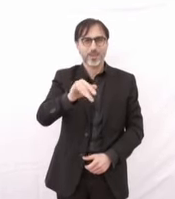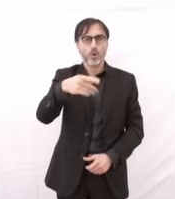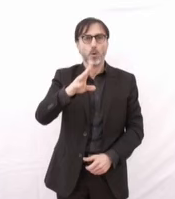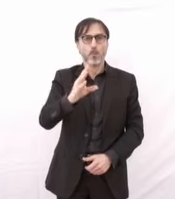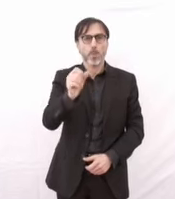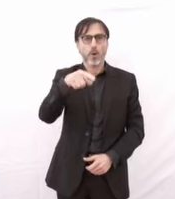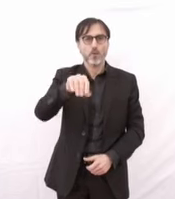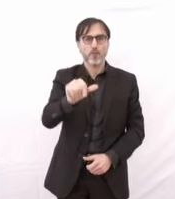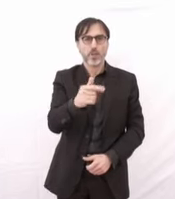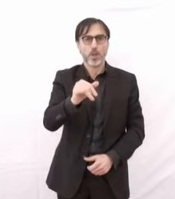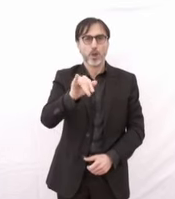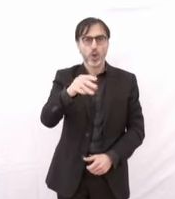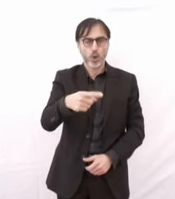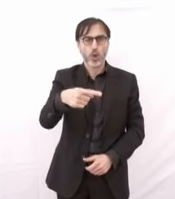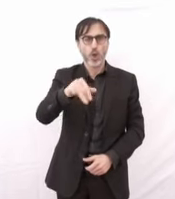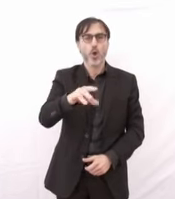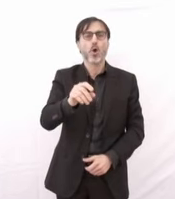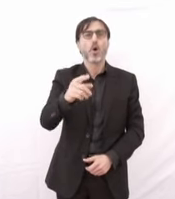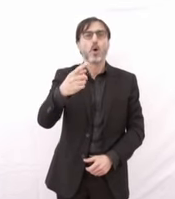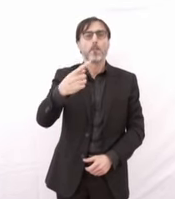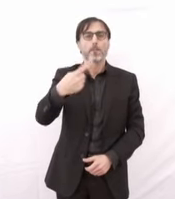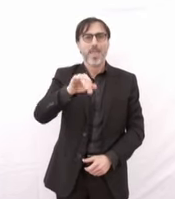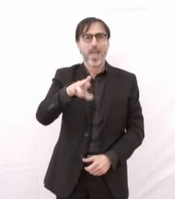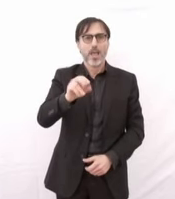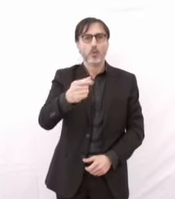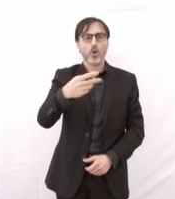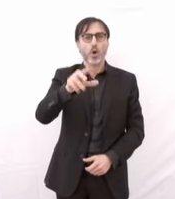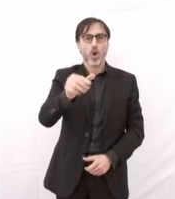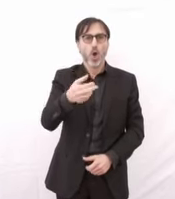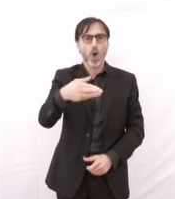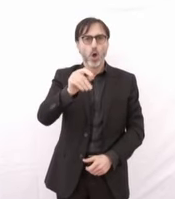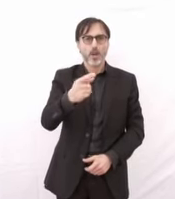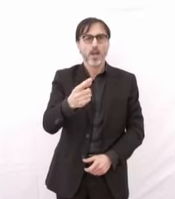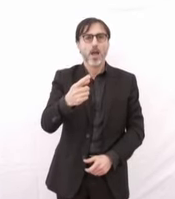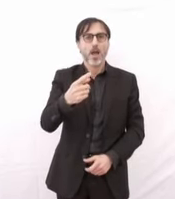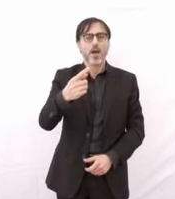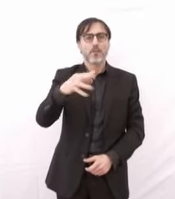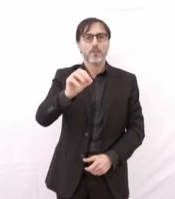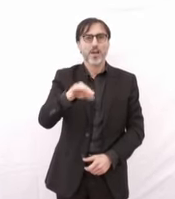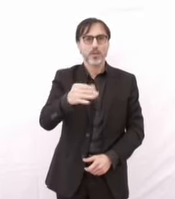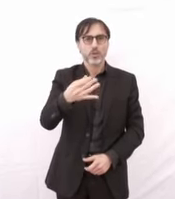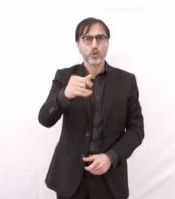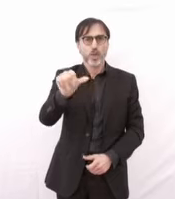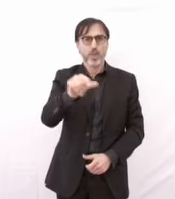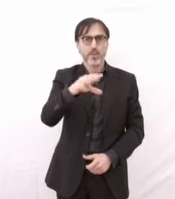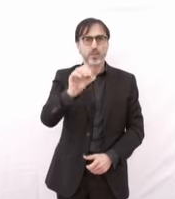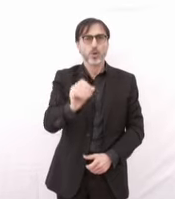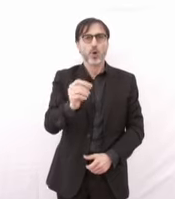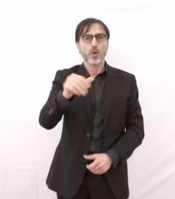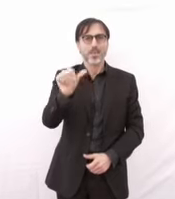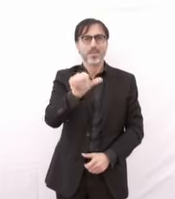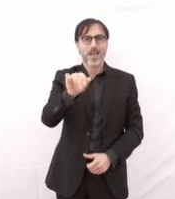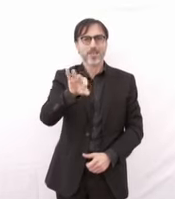Boscone, Pietro Loria, Francesco Sassano, Emanuele Greco,